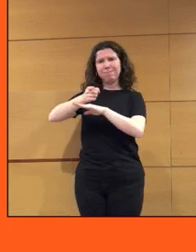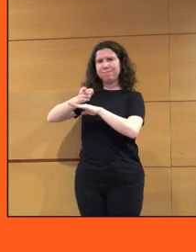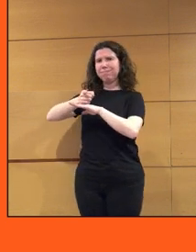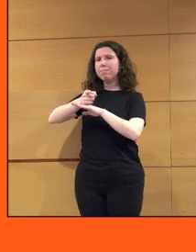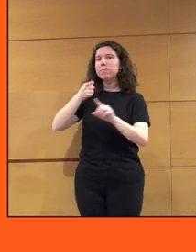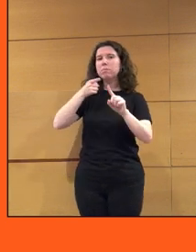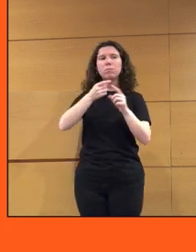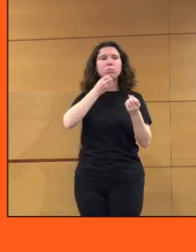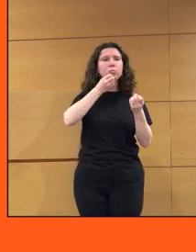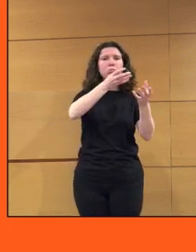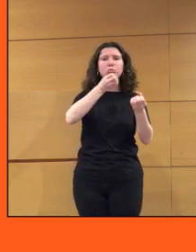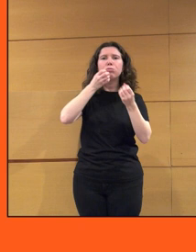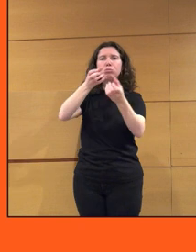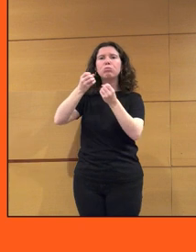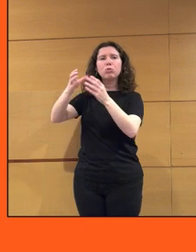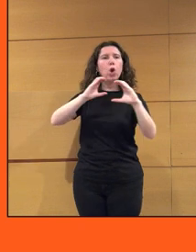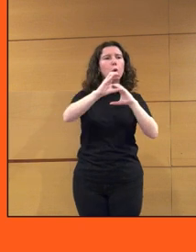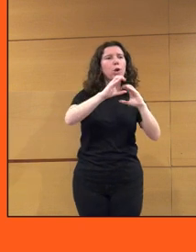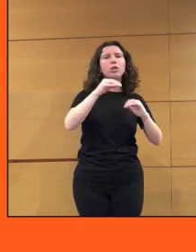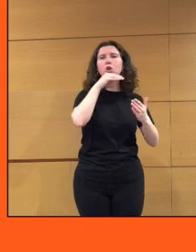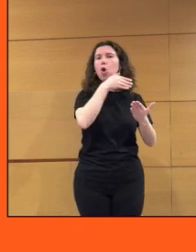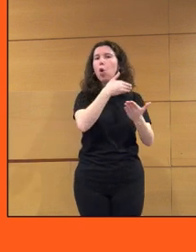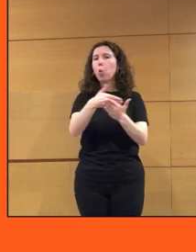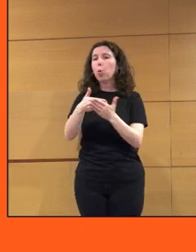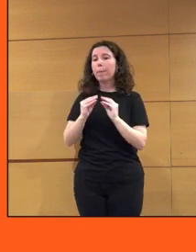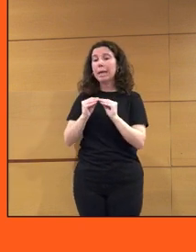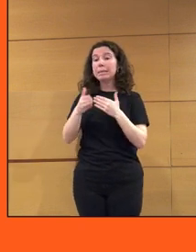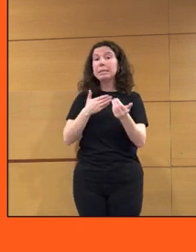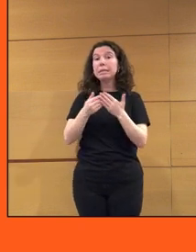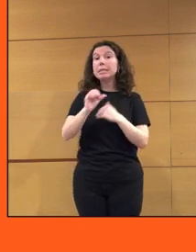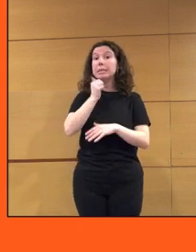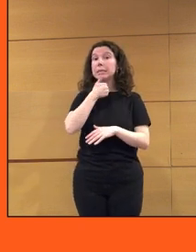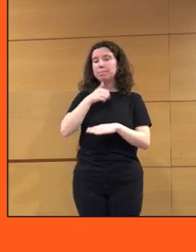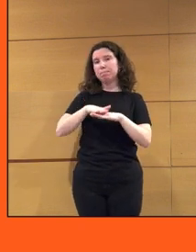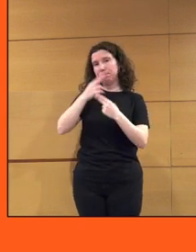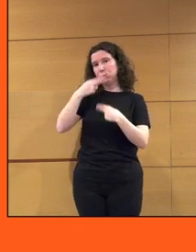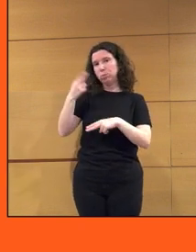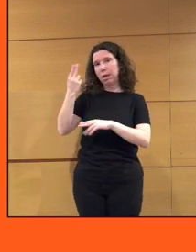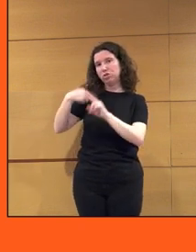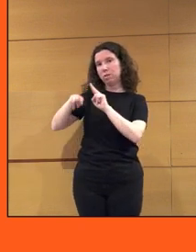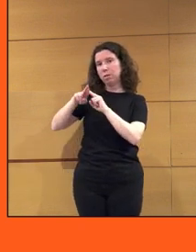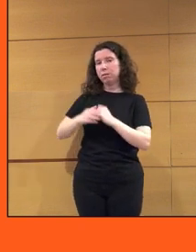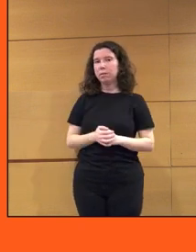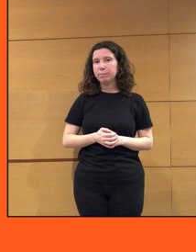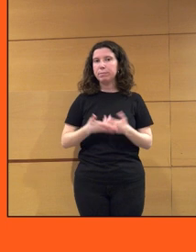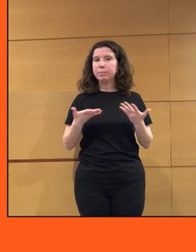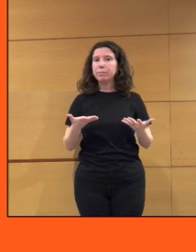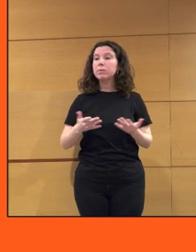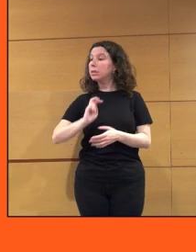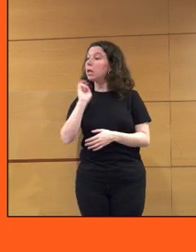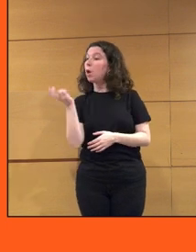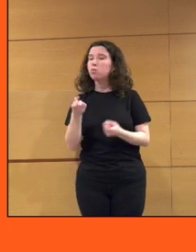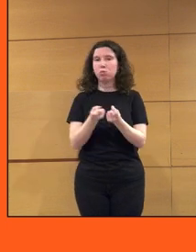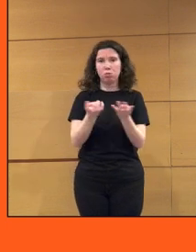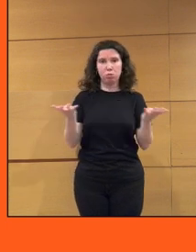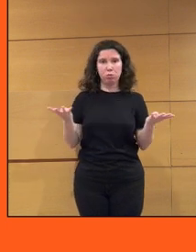i documents que genera l'administració de la Generalitat. i per fer-ho dona diferents eines.